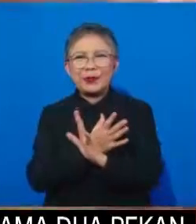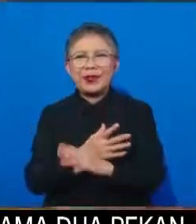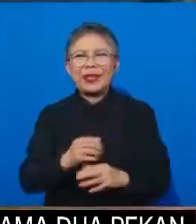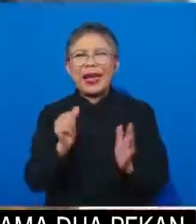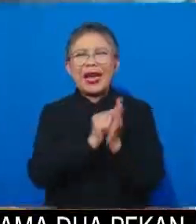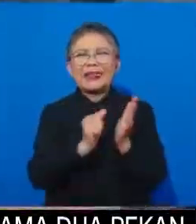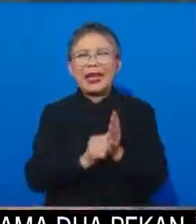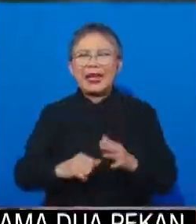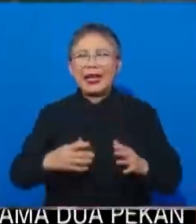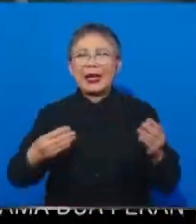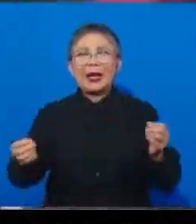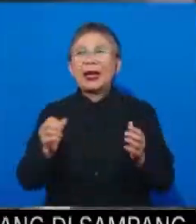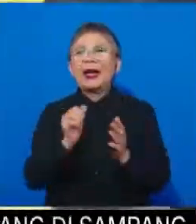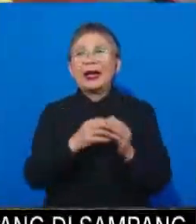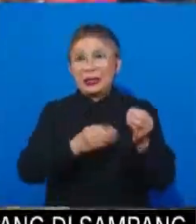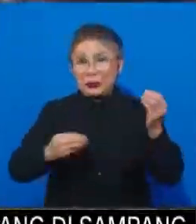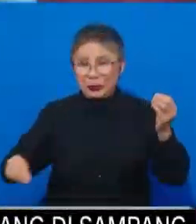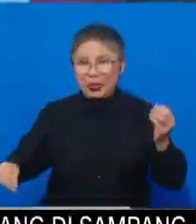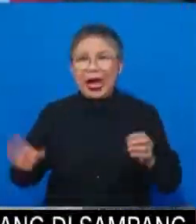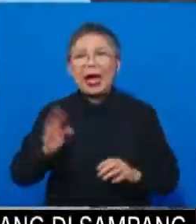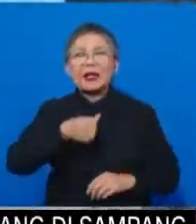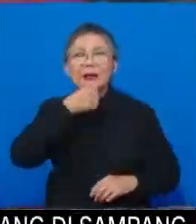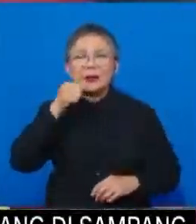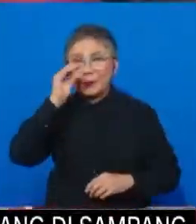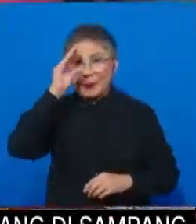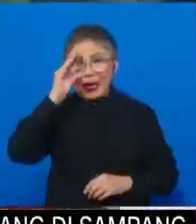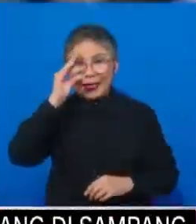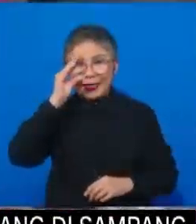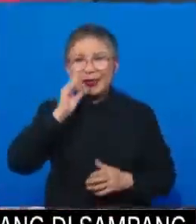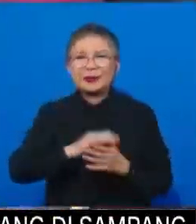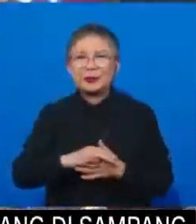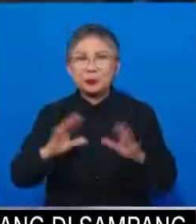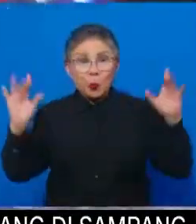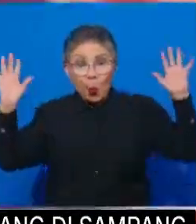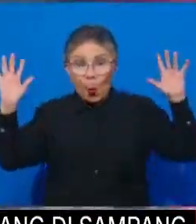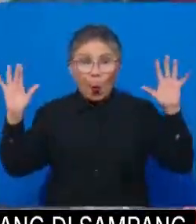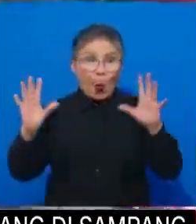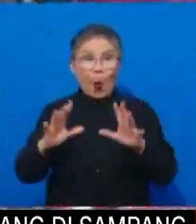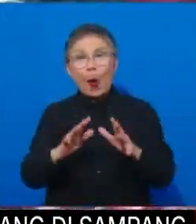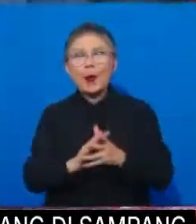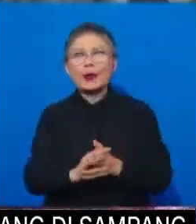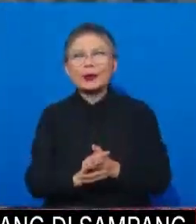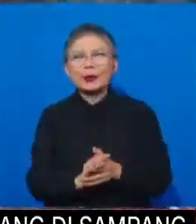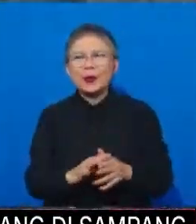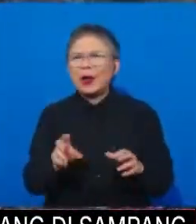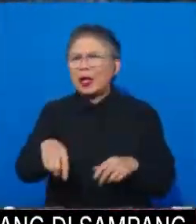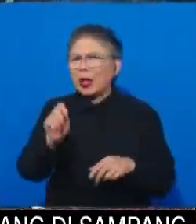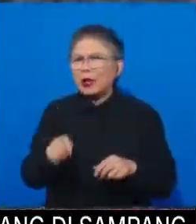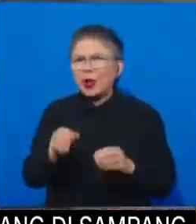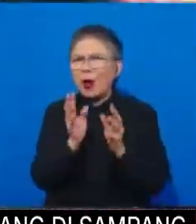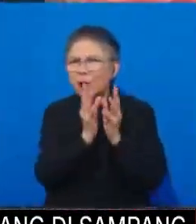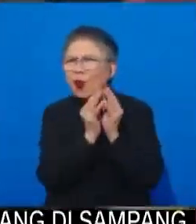tradisi gerebek gunungan hasil bumi Minggu pagi. Ratusan warga langsung berebut gunungan hasil bumi berupa sayur mayur